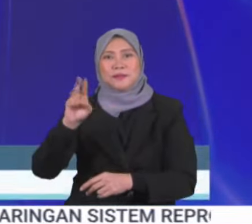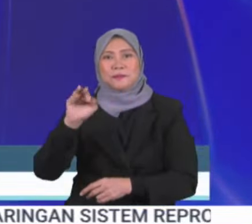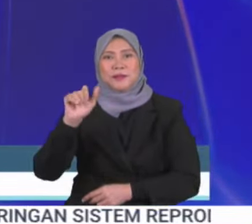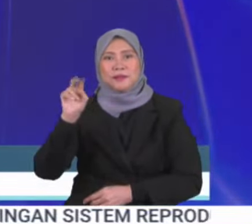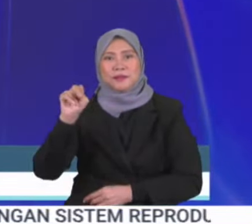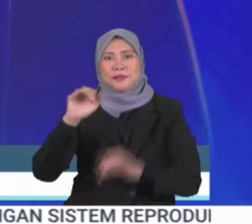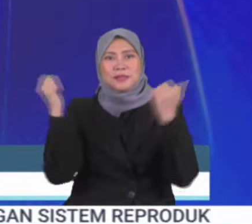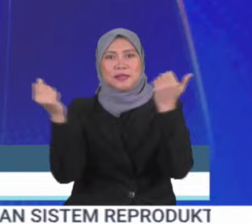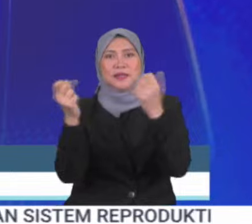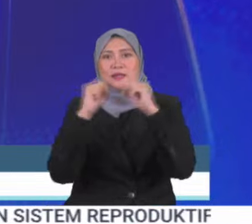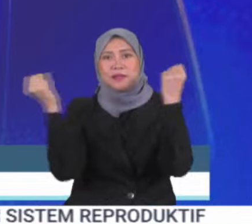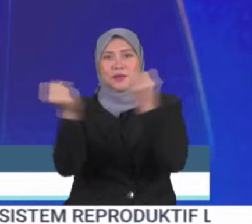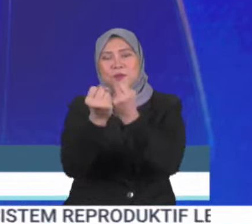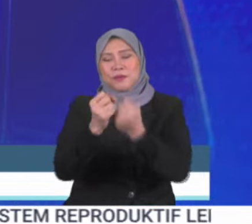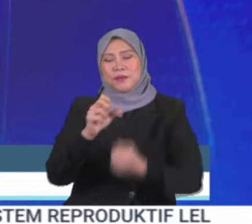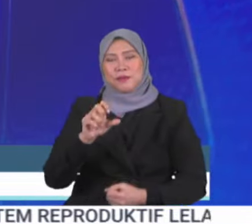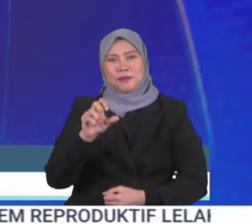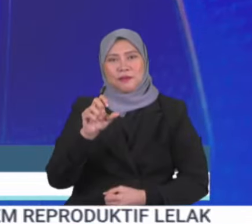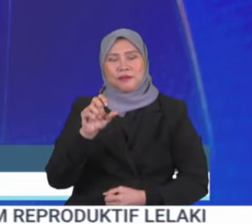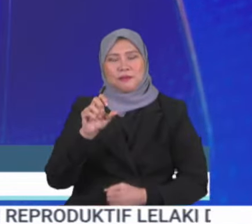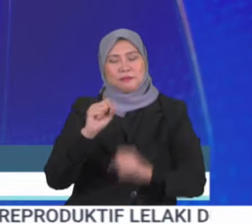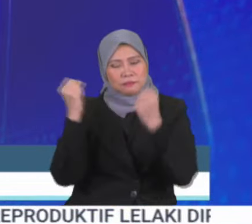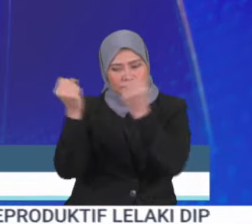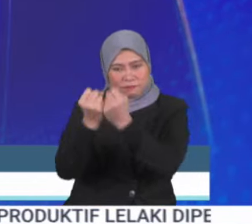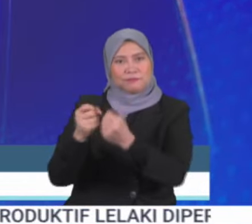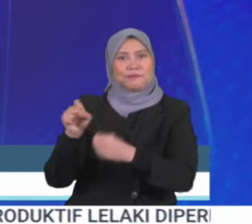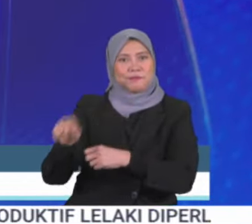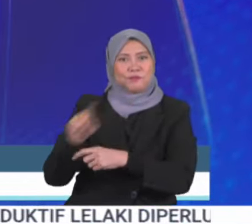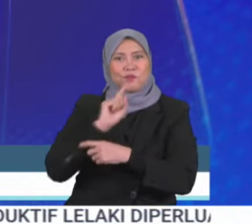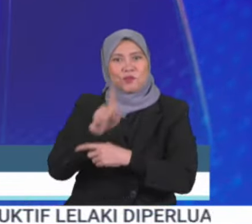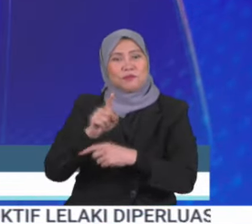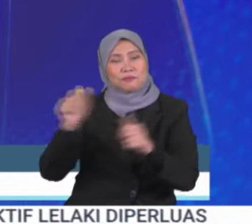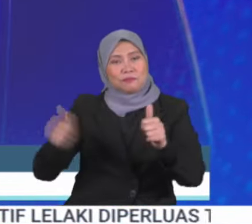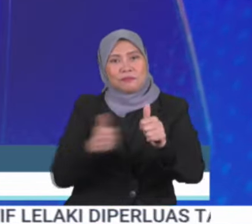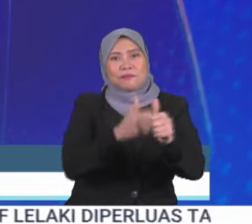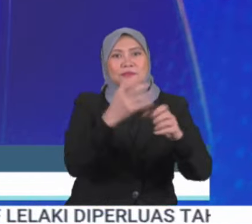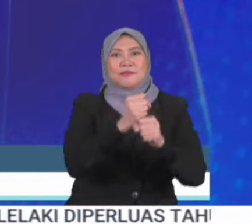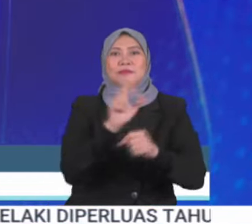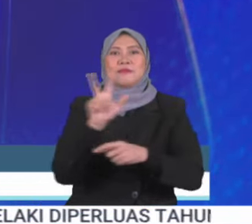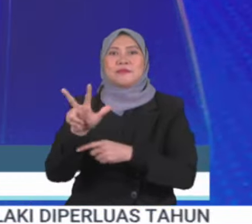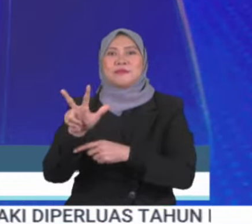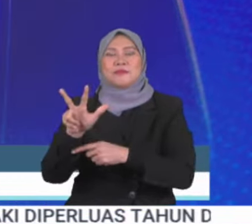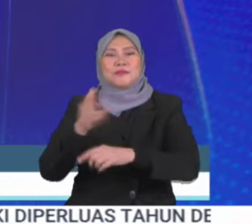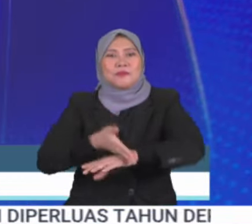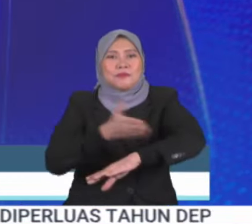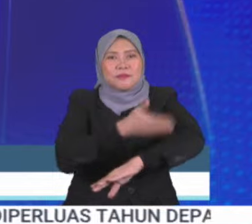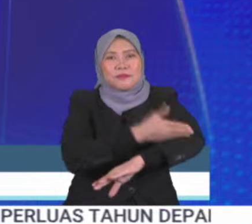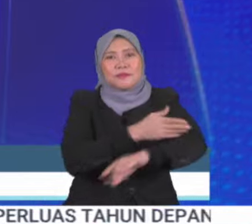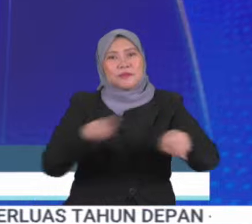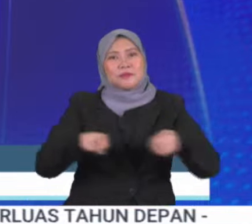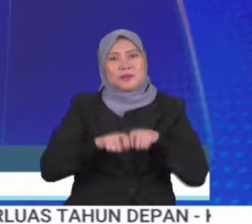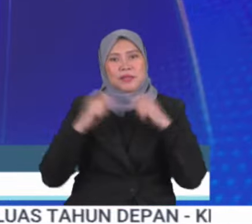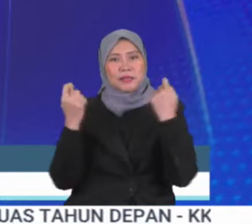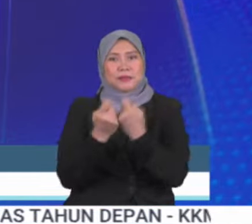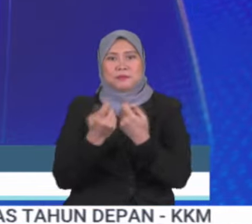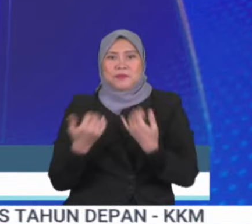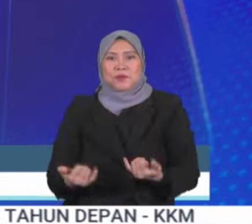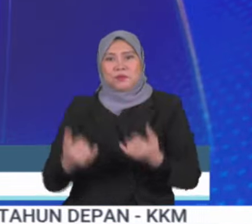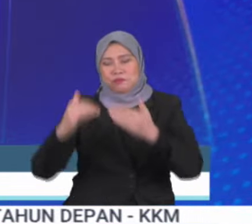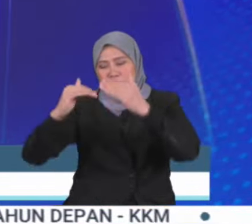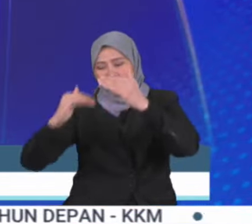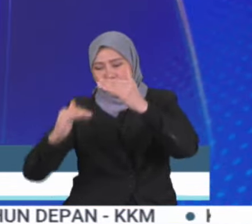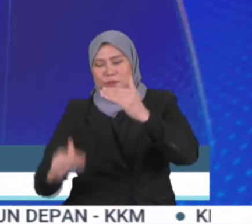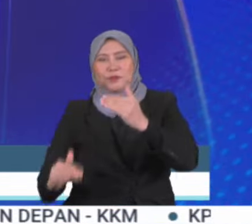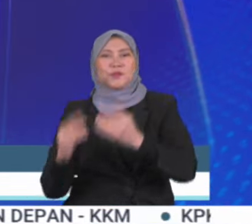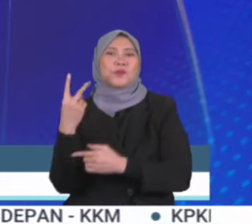Bernabeu awal pagi ini. Skuad kendalian Carlo Ancelotti memburu kemenangan ketiga bagi memperbaiki kedudukan pasukan yang kini berada